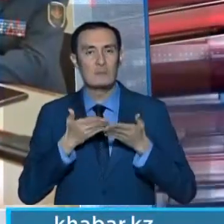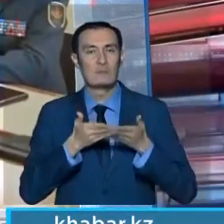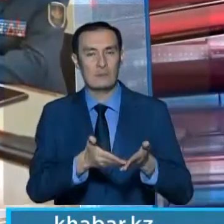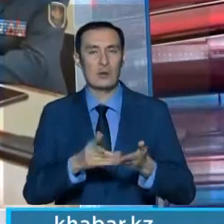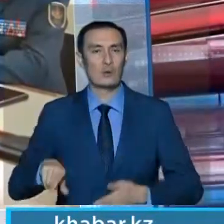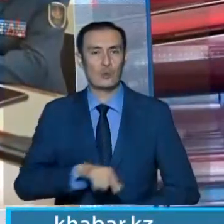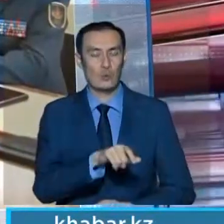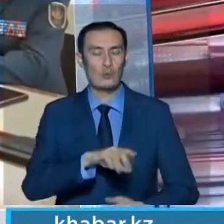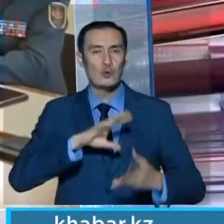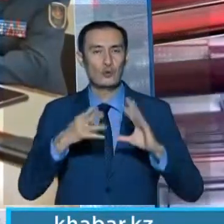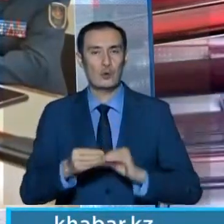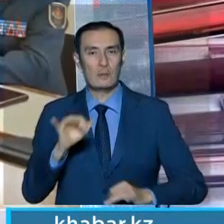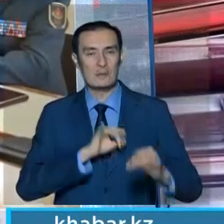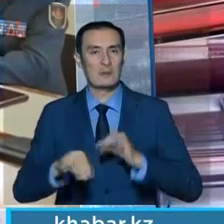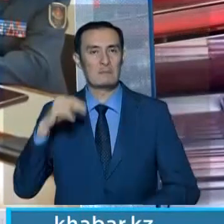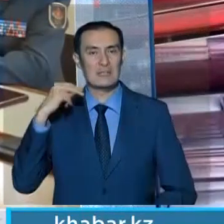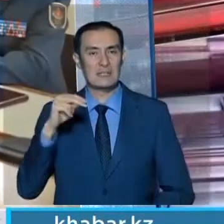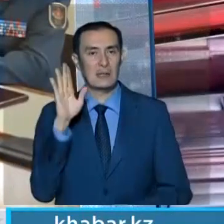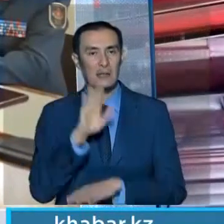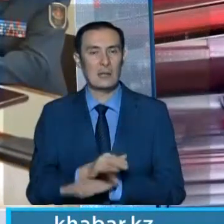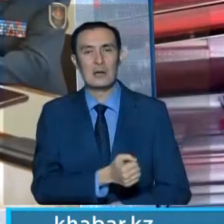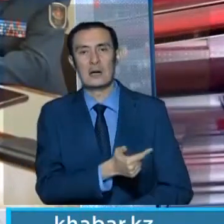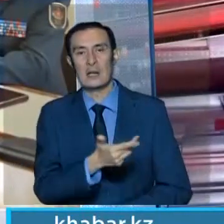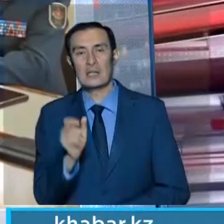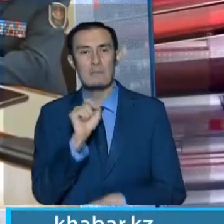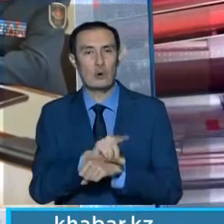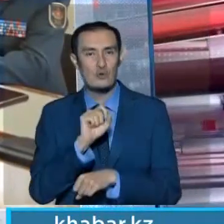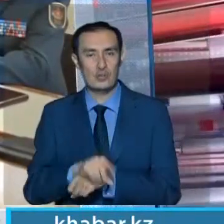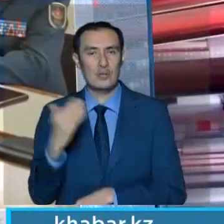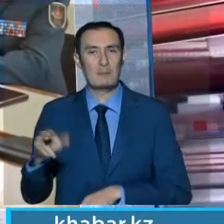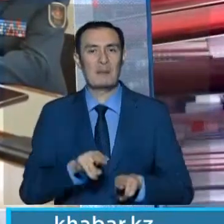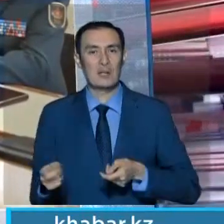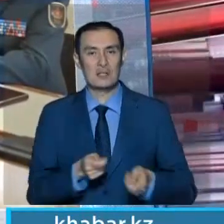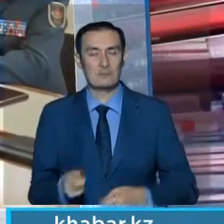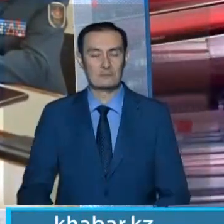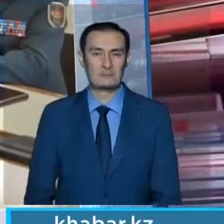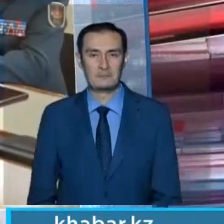коридору. По итогам рассмотрения президент дал ряд конкретных поручений правительству.